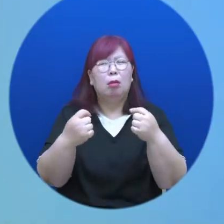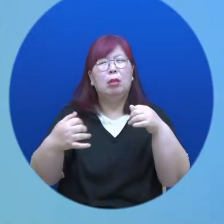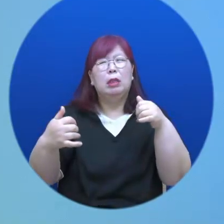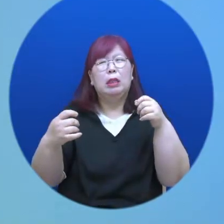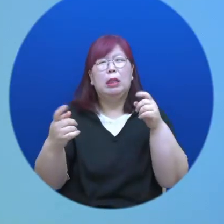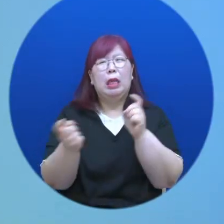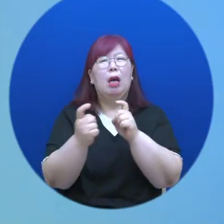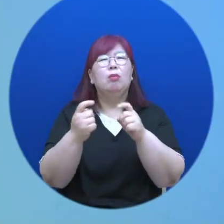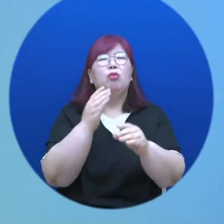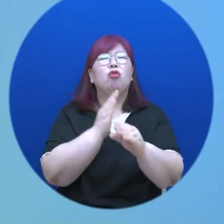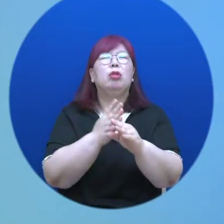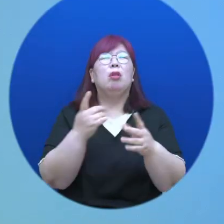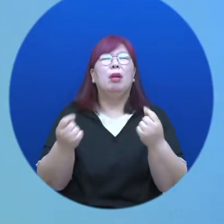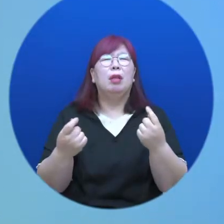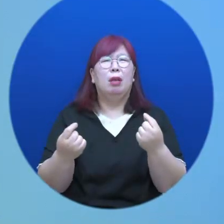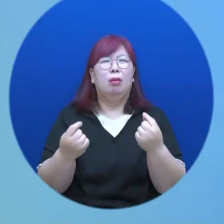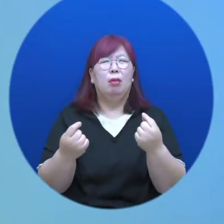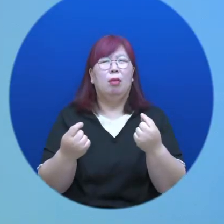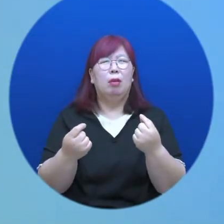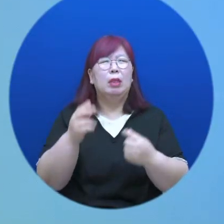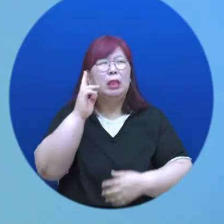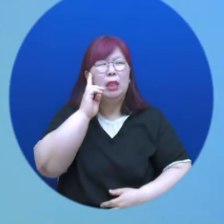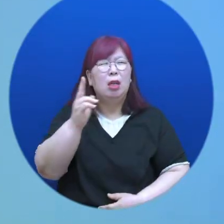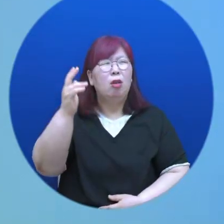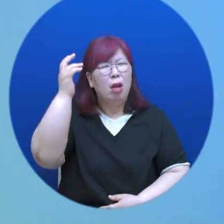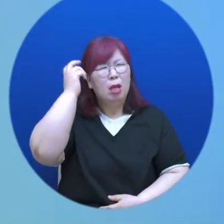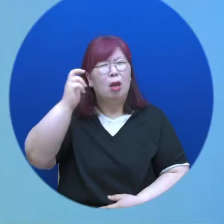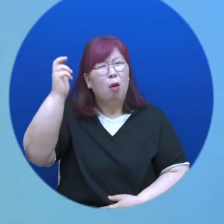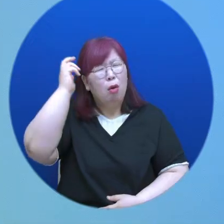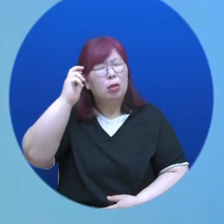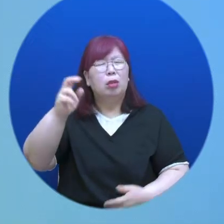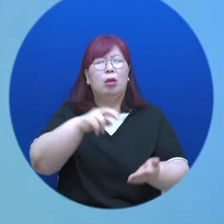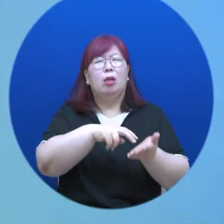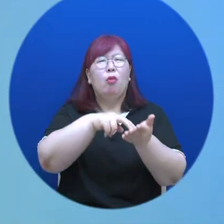거예요. 치열한 영적인 고독,